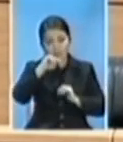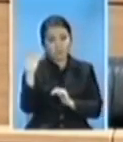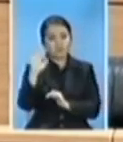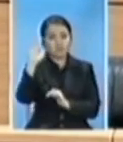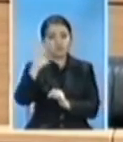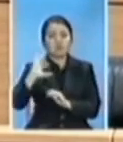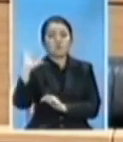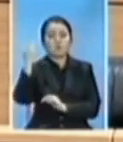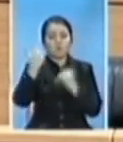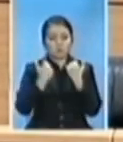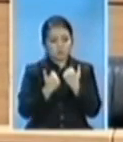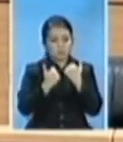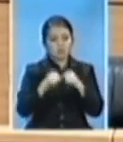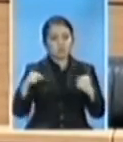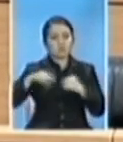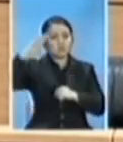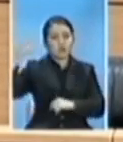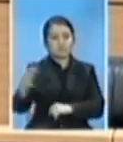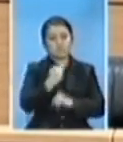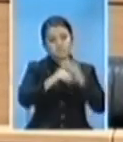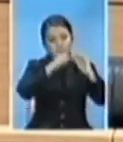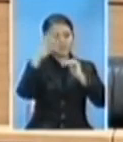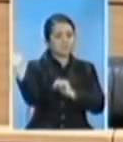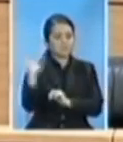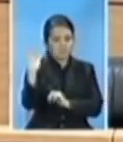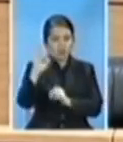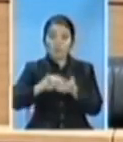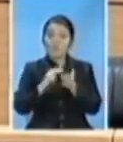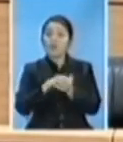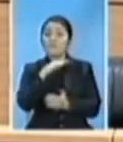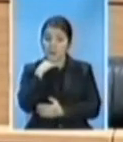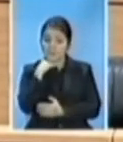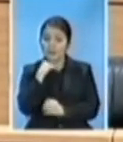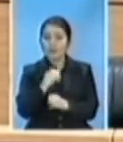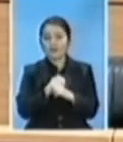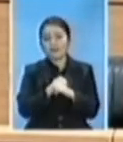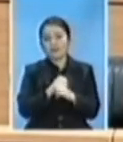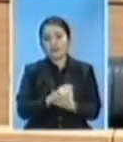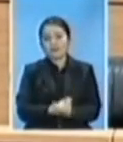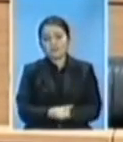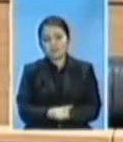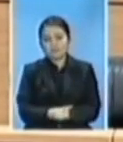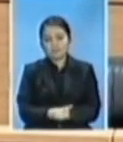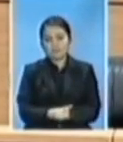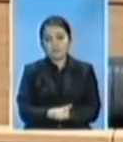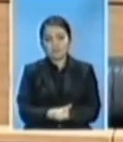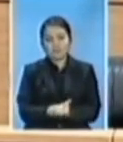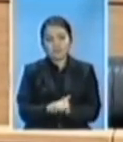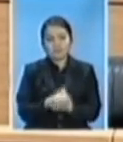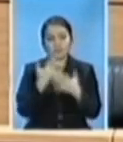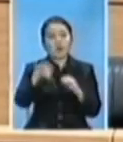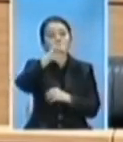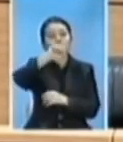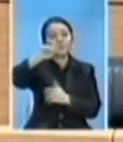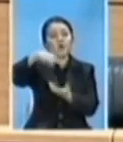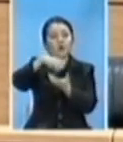ใหม่ท่านเห็นไหมท่านทำบาปไปไหม เสร็จแล้วคุณจิรยุทธก็ยังให้ราย